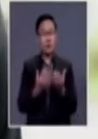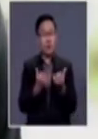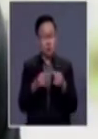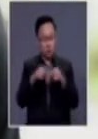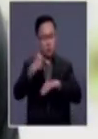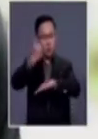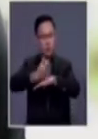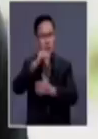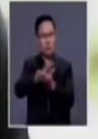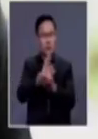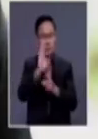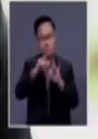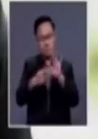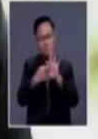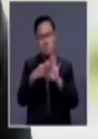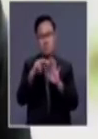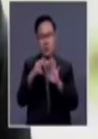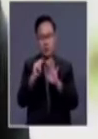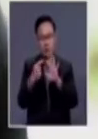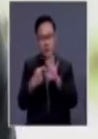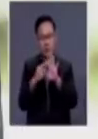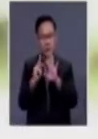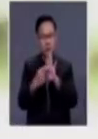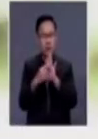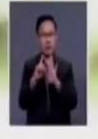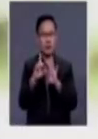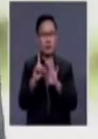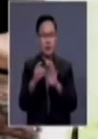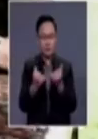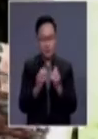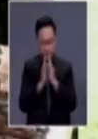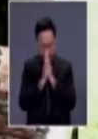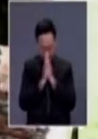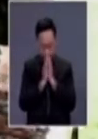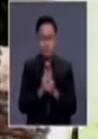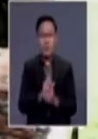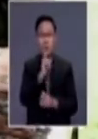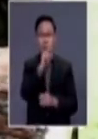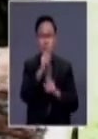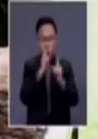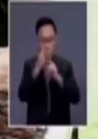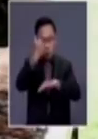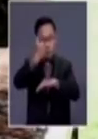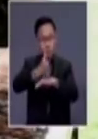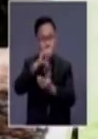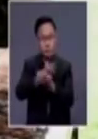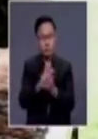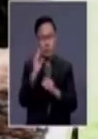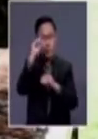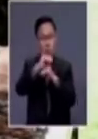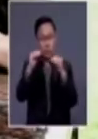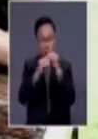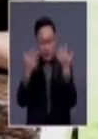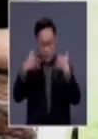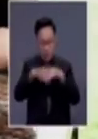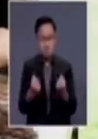กับผู้อำนวยการโรงเรียนบ้านตากแดดครับผอ.กนกพรคงยศสวัสดีครับ สวัสดีค่ะ อยากถามผอ.ครับเรื่องของแนวคิดโครงการสานพลัง